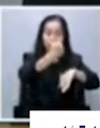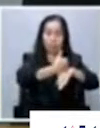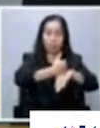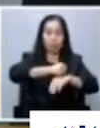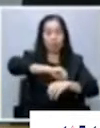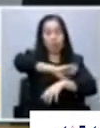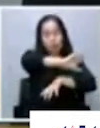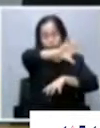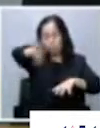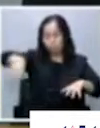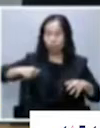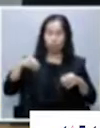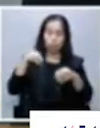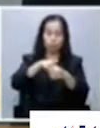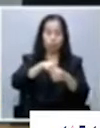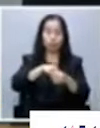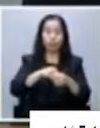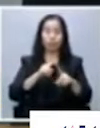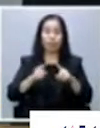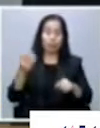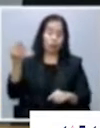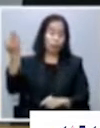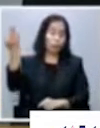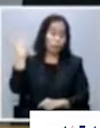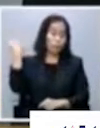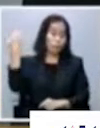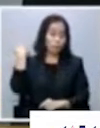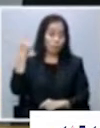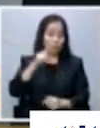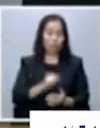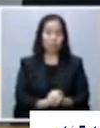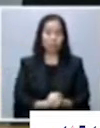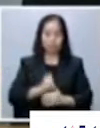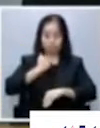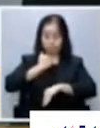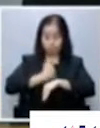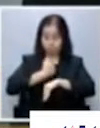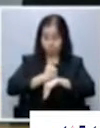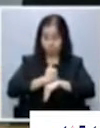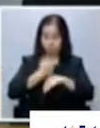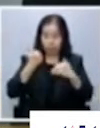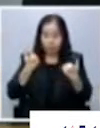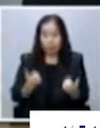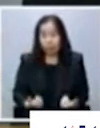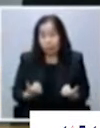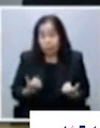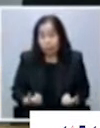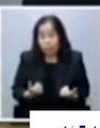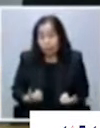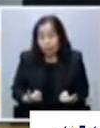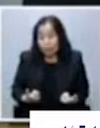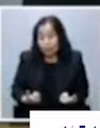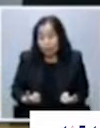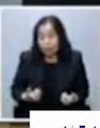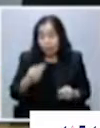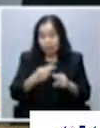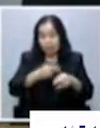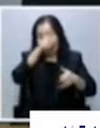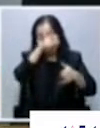งในอดีตที่ผ่านมานั้นต้องเรียนอย่างนี้ครับว่าตัวท่านรัฐมนตรีคนปัจจุบันนั้นเนี่ย